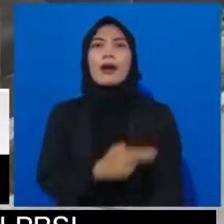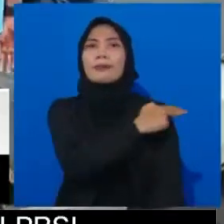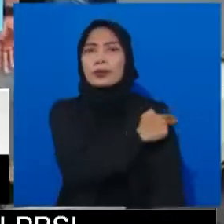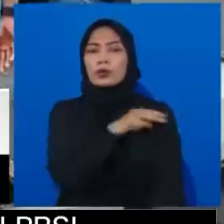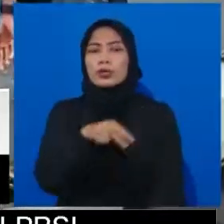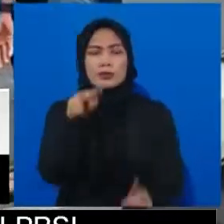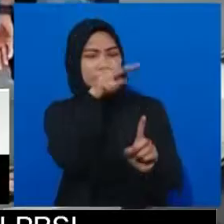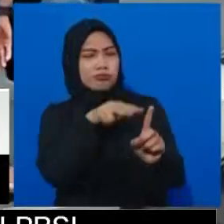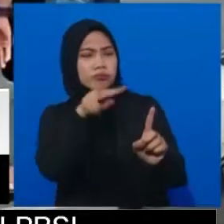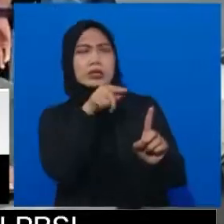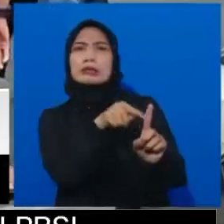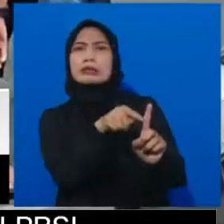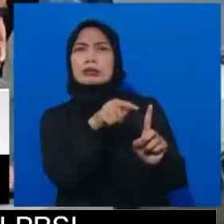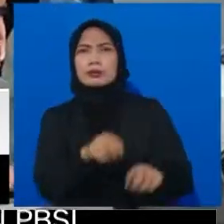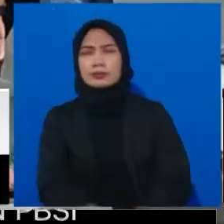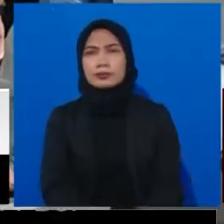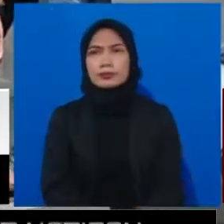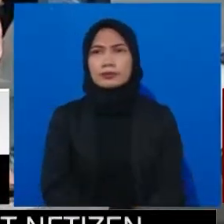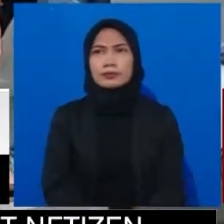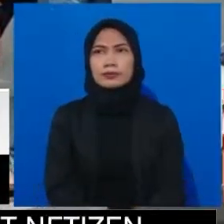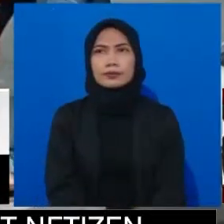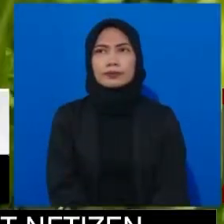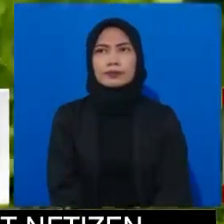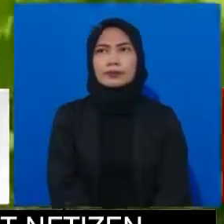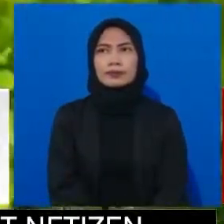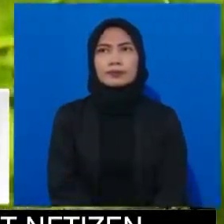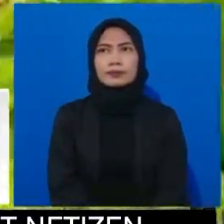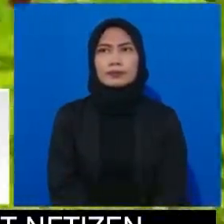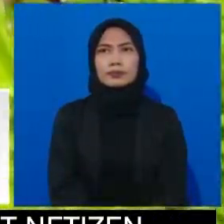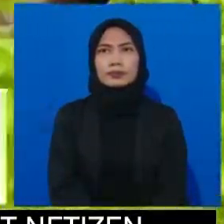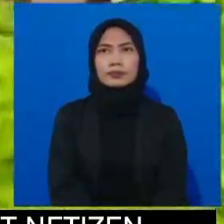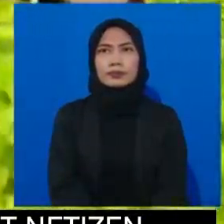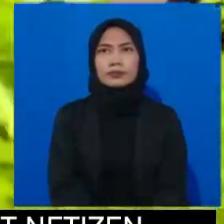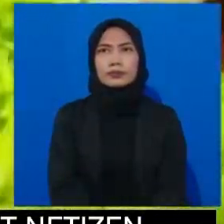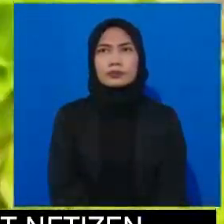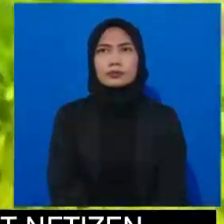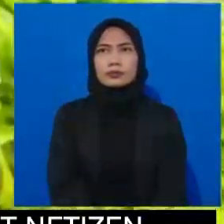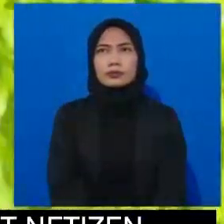pemeriksaan terhadap pengemis tersebut. Tim Liputan, CNN Indonesia.